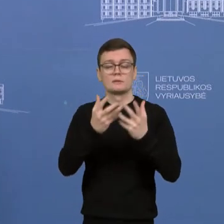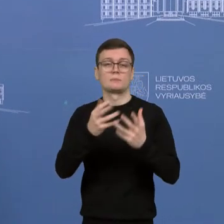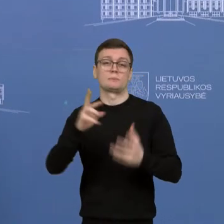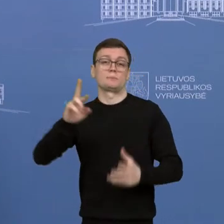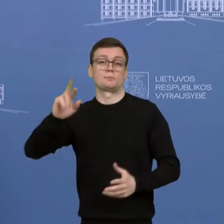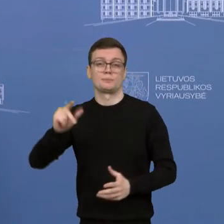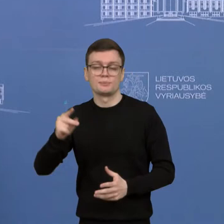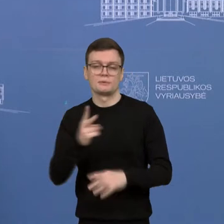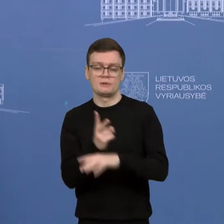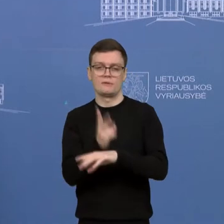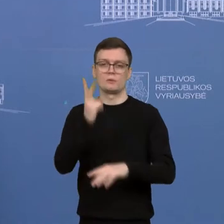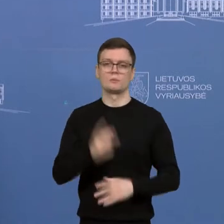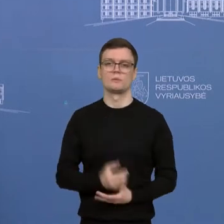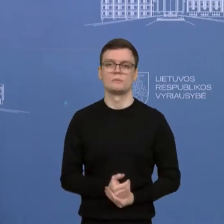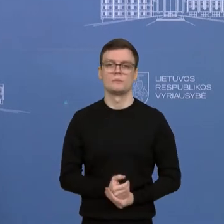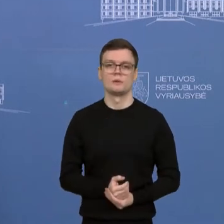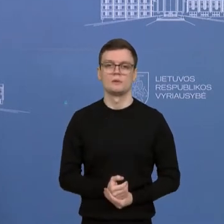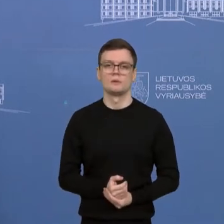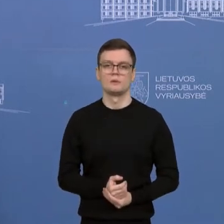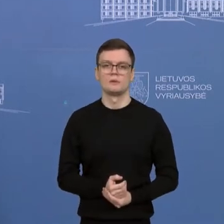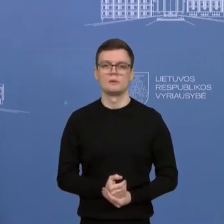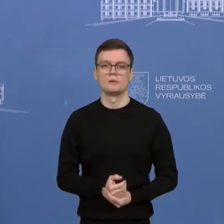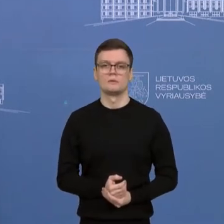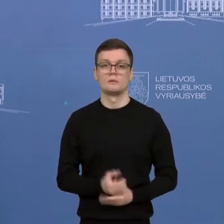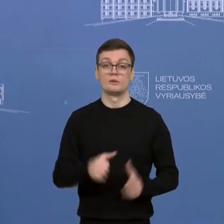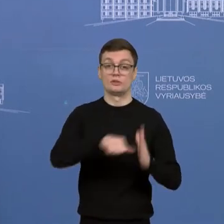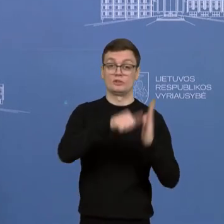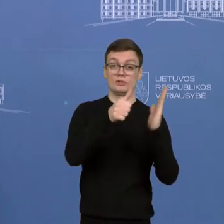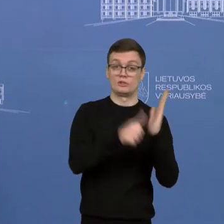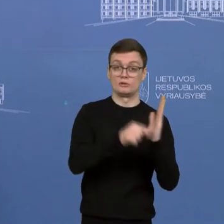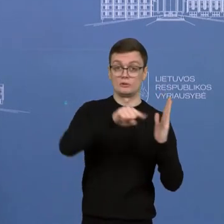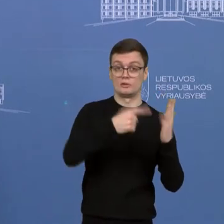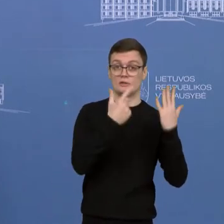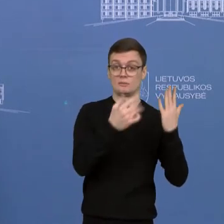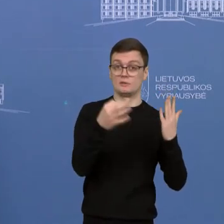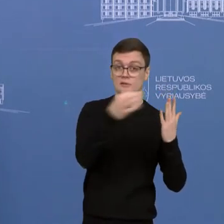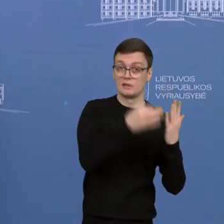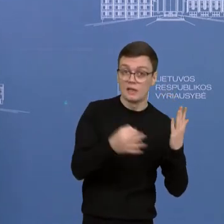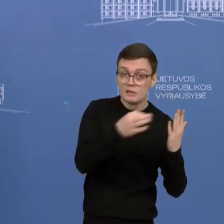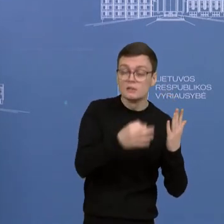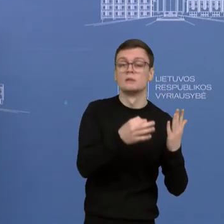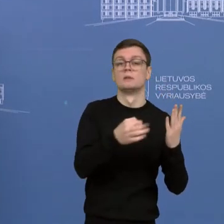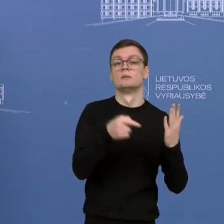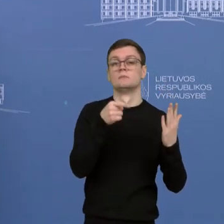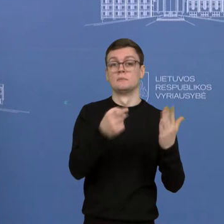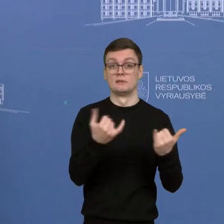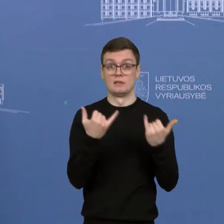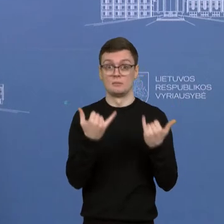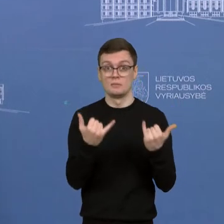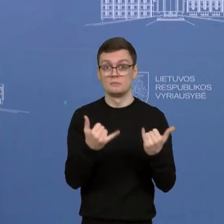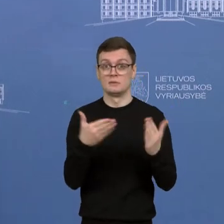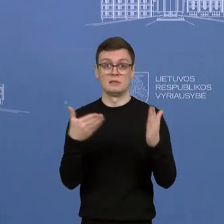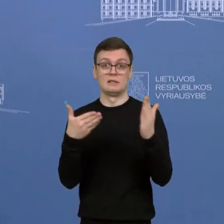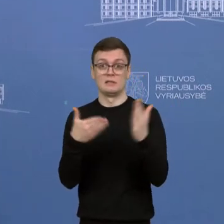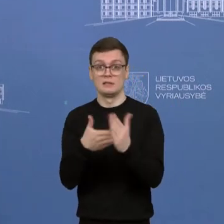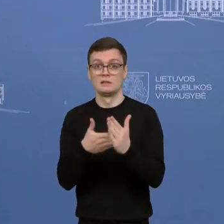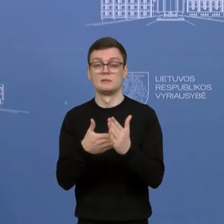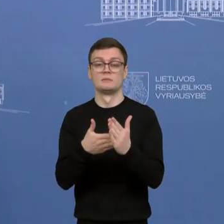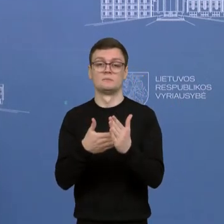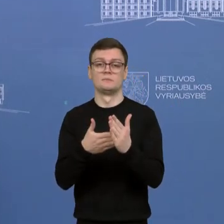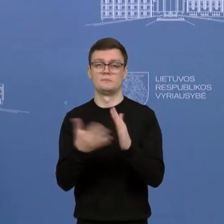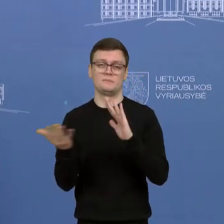daugiau negu dvigubai. Tai yra nuo 16,7 centų, kuris galioja šiai dienai iki